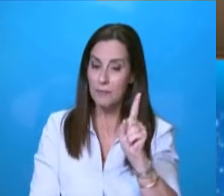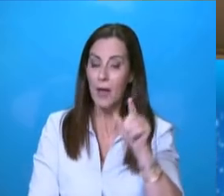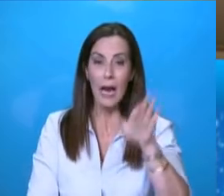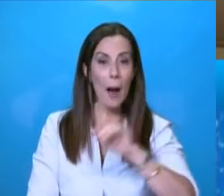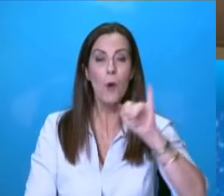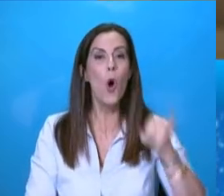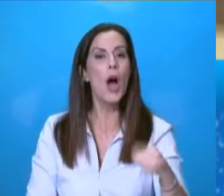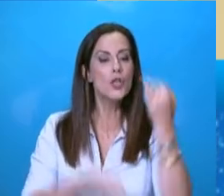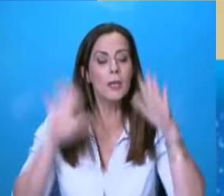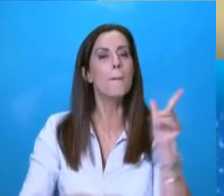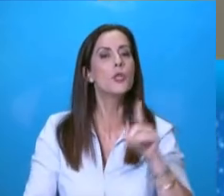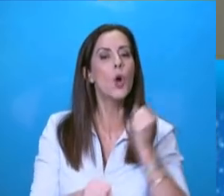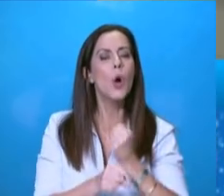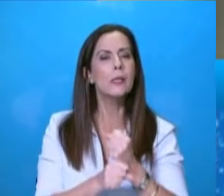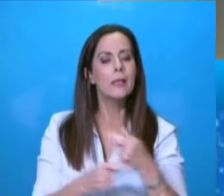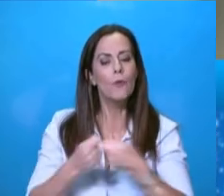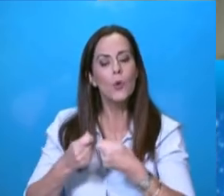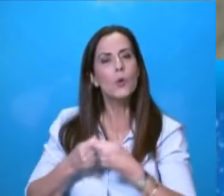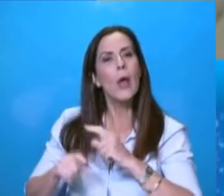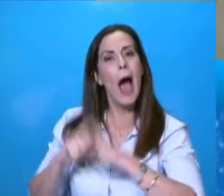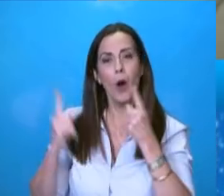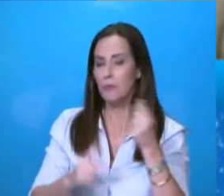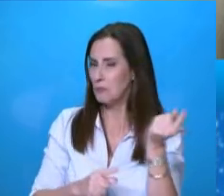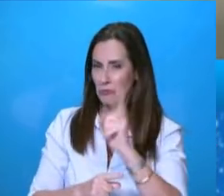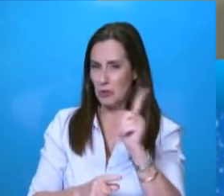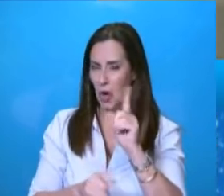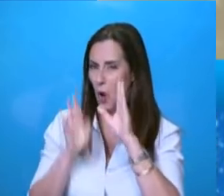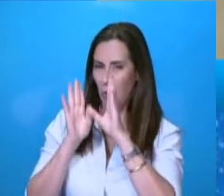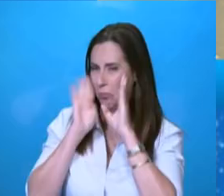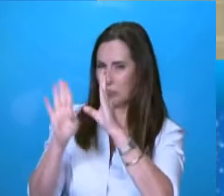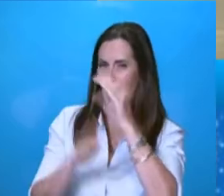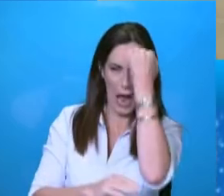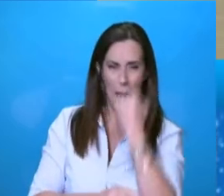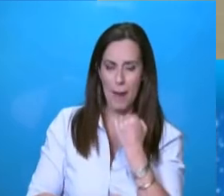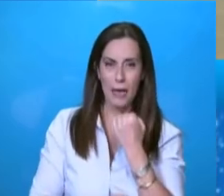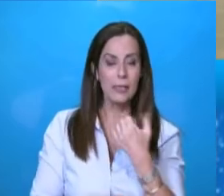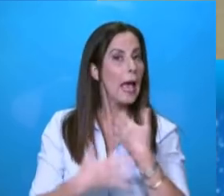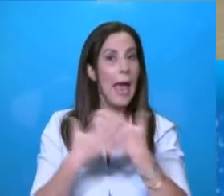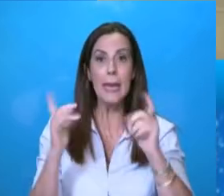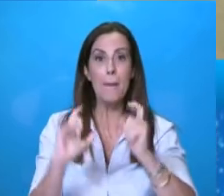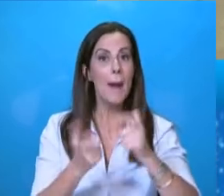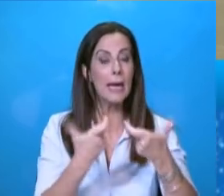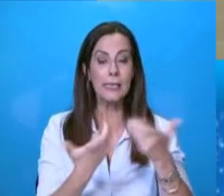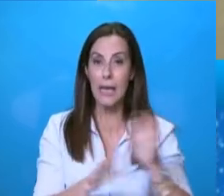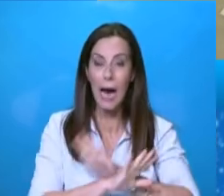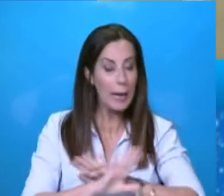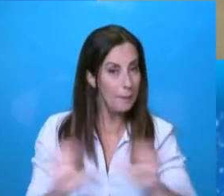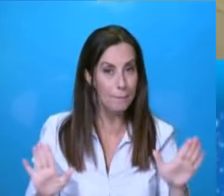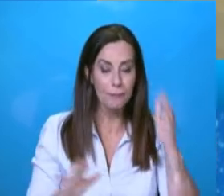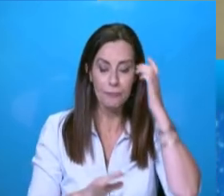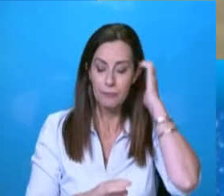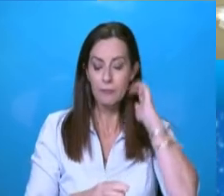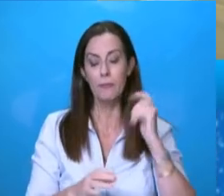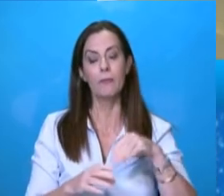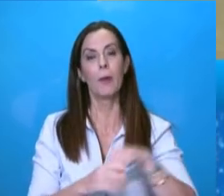הג'יהאד האיסלאמי, אלא ארגונים סוררים שלא שועים למרות חמאס. אנחנו גם לא רואים מעצרים של חמאס בקרב